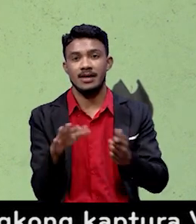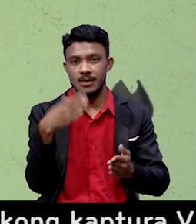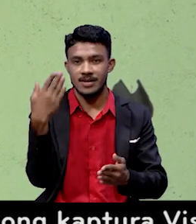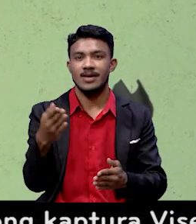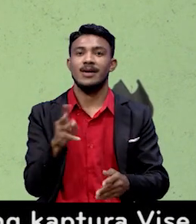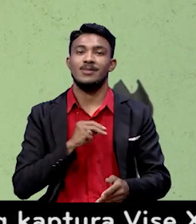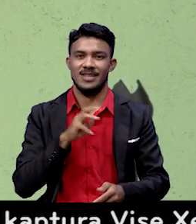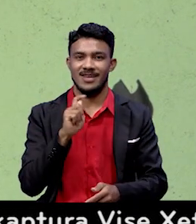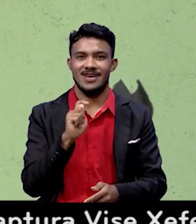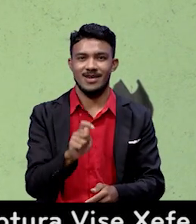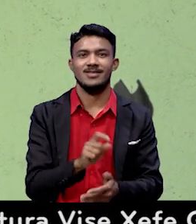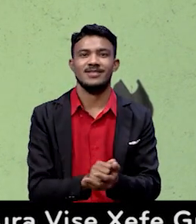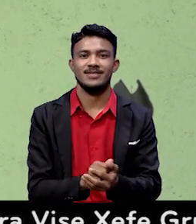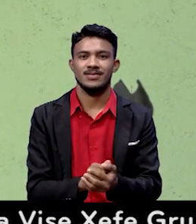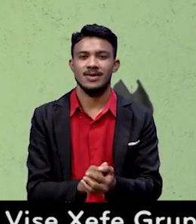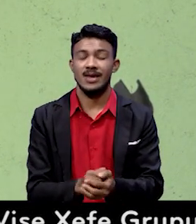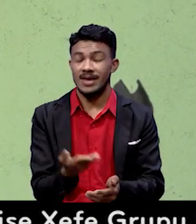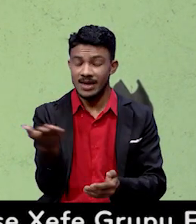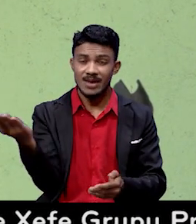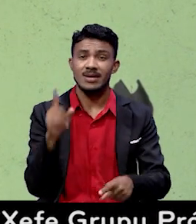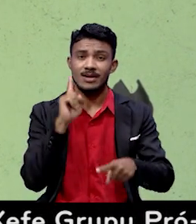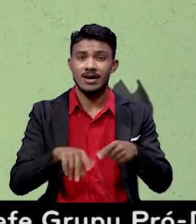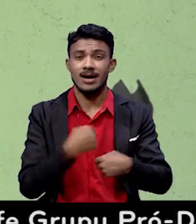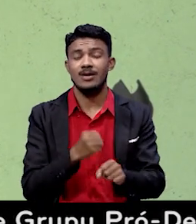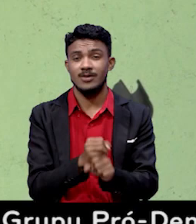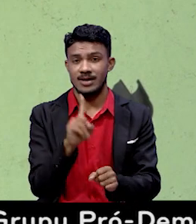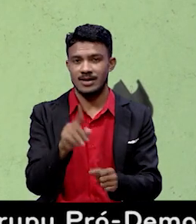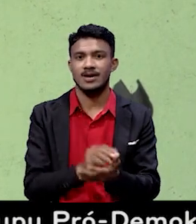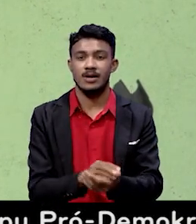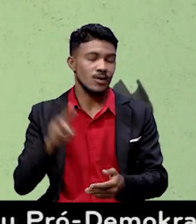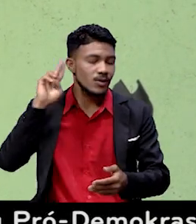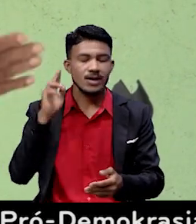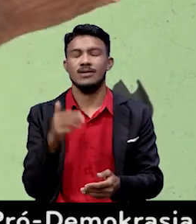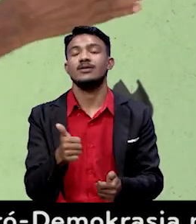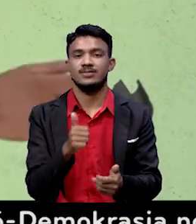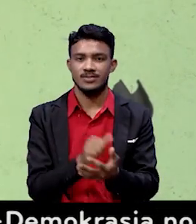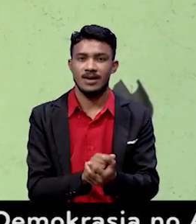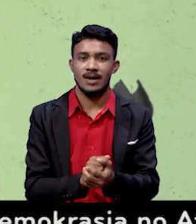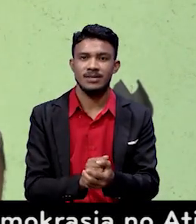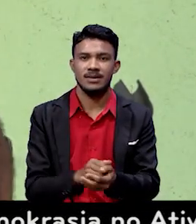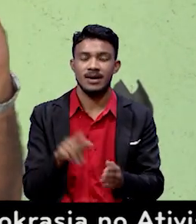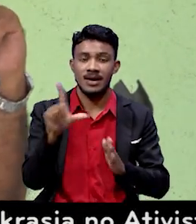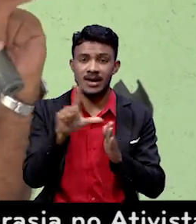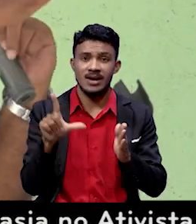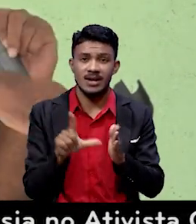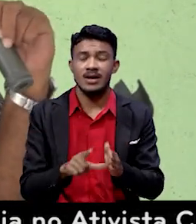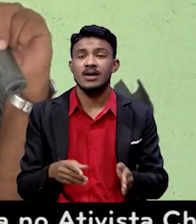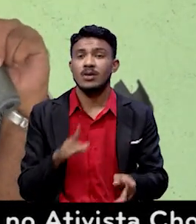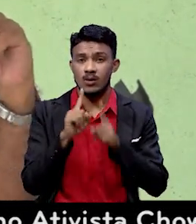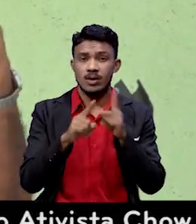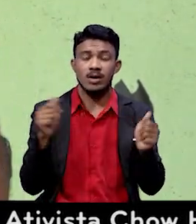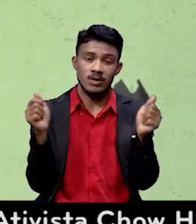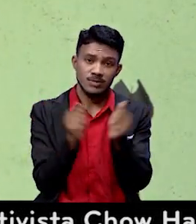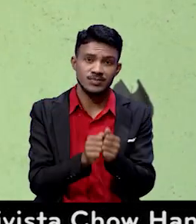bel au mo sema metinar tu makane imi la bel malu ne rona kale akar ane hate ta aminya le hate ta mo de deputat ne ime halulia ya